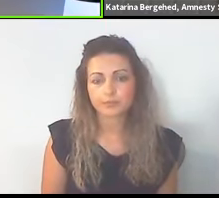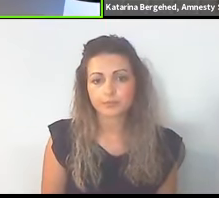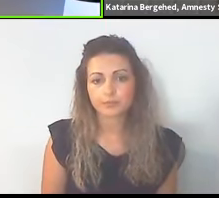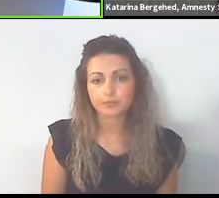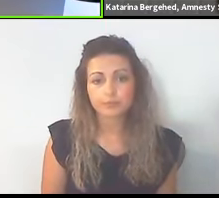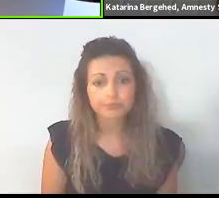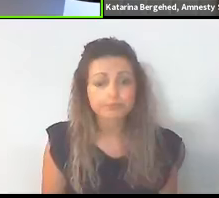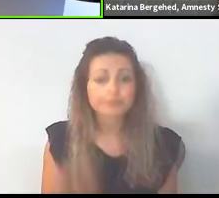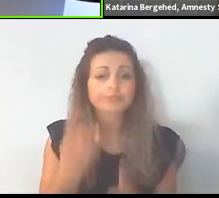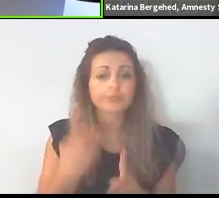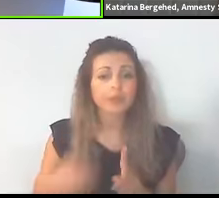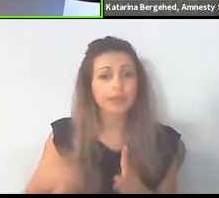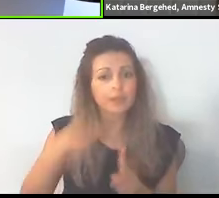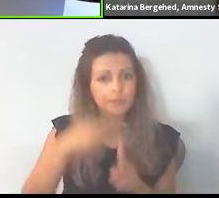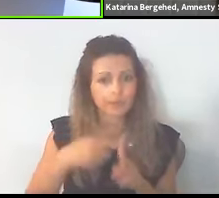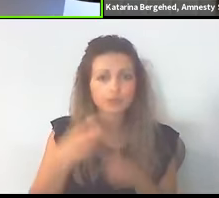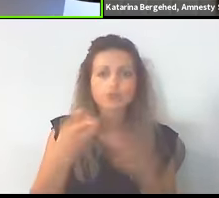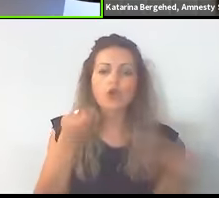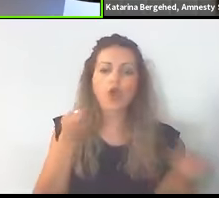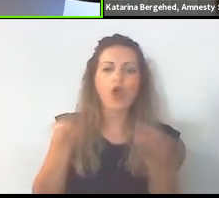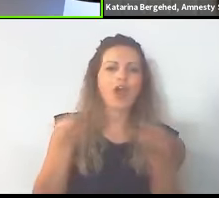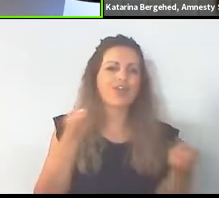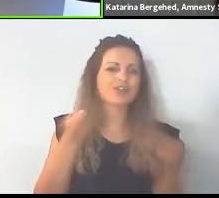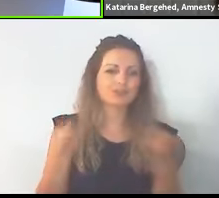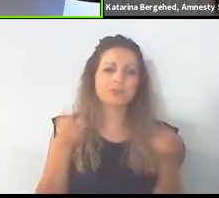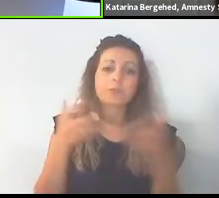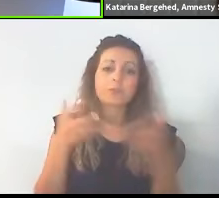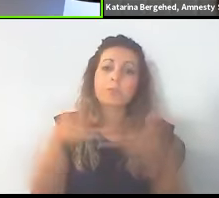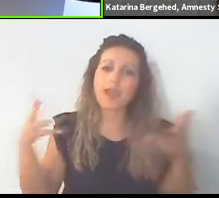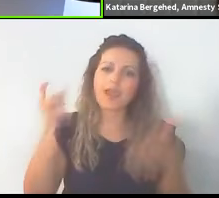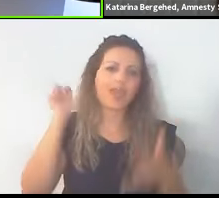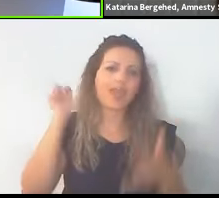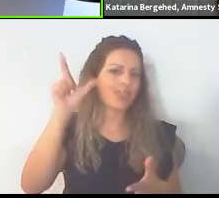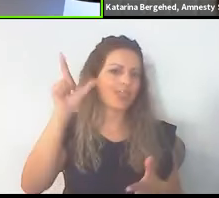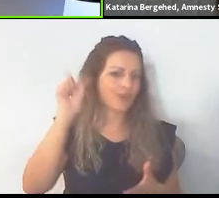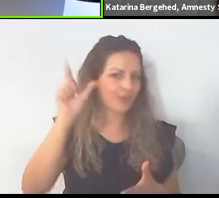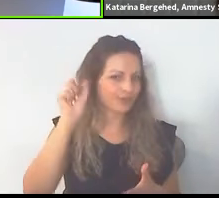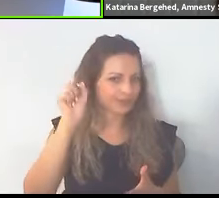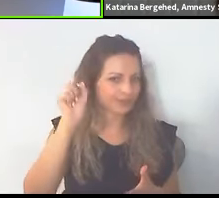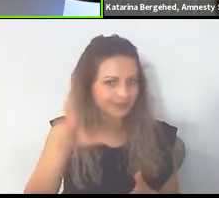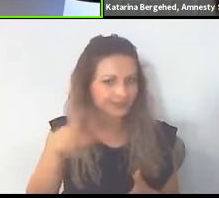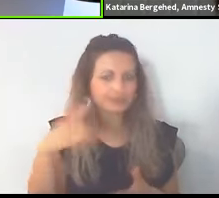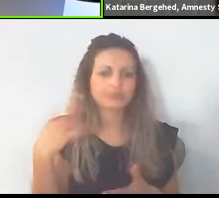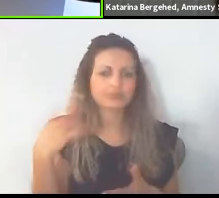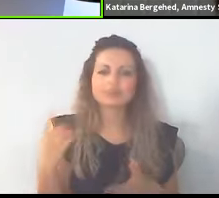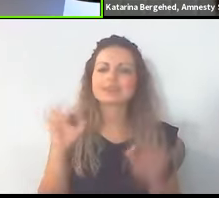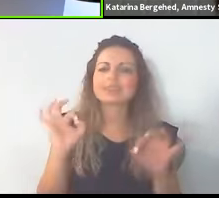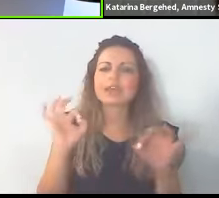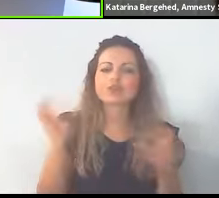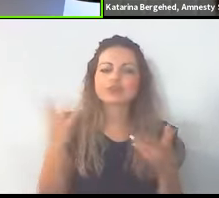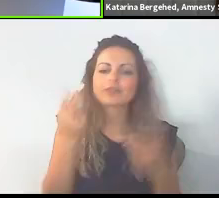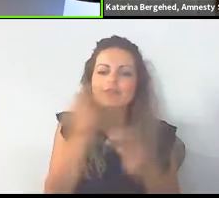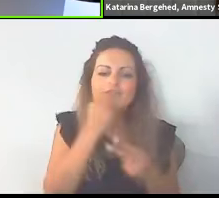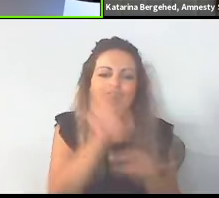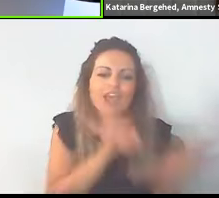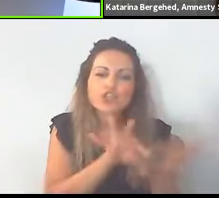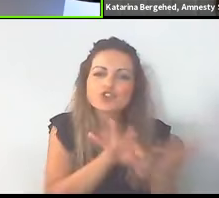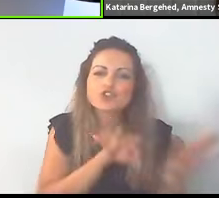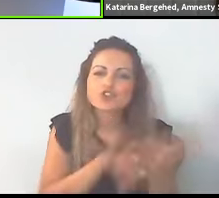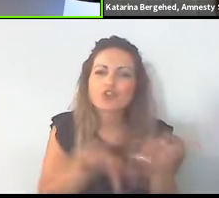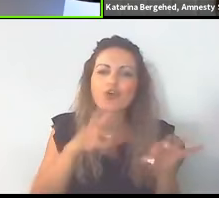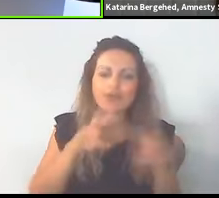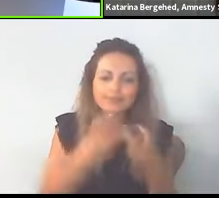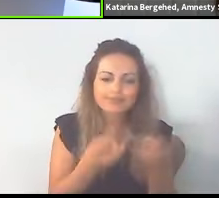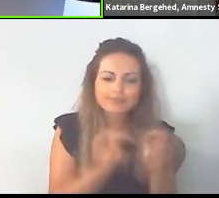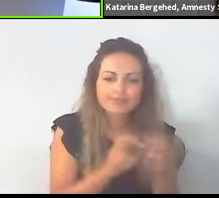Επίσης, διοργανώσαμε ένα μεγάλο event, μια μεγάλη εκδήλωση, που ήταν ένα πικνίκ, το οποίο θεωρήθηκε το πιο